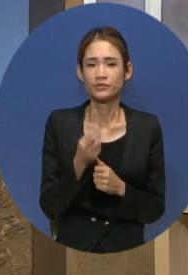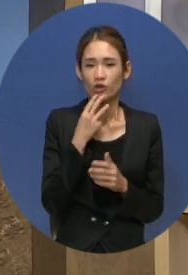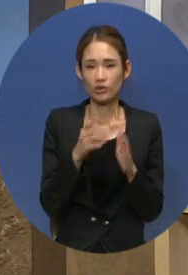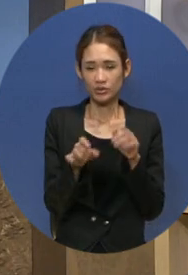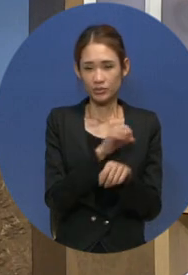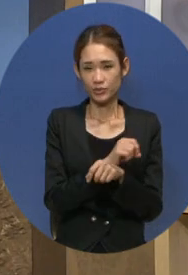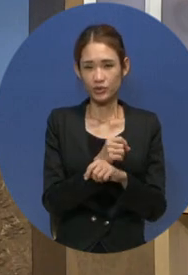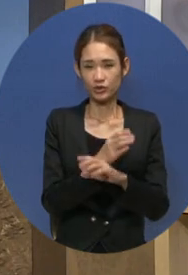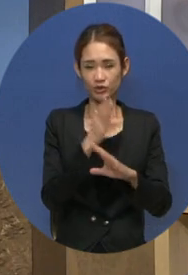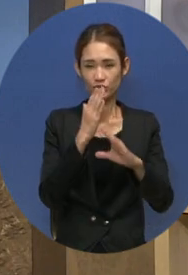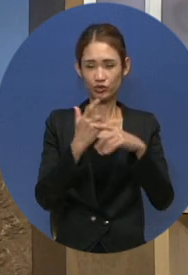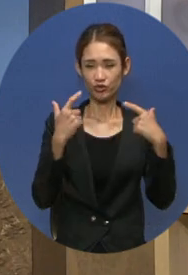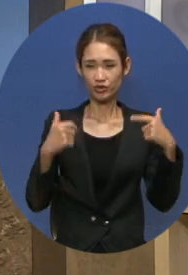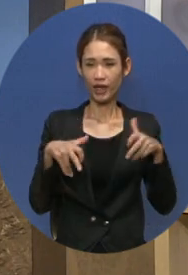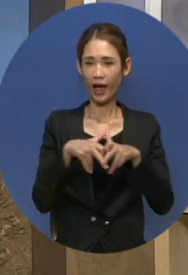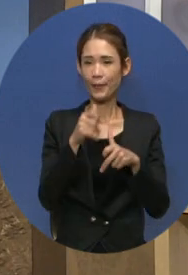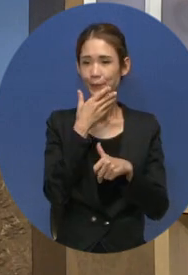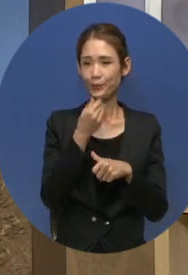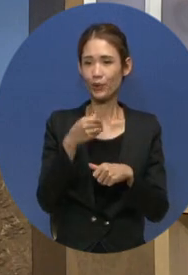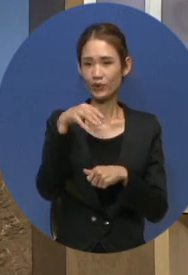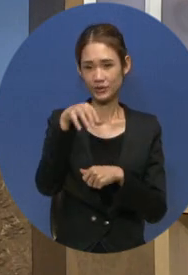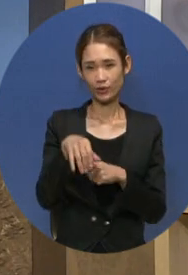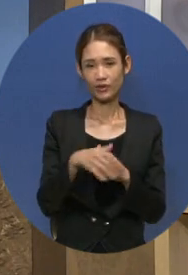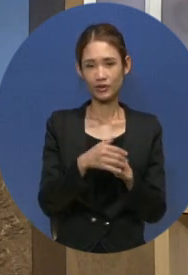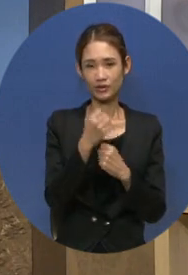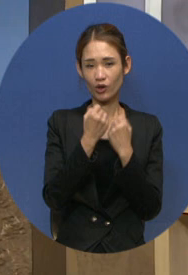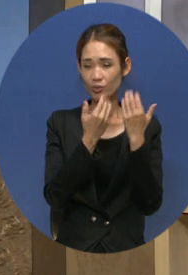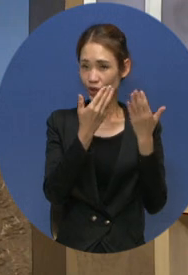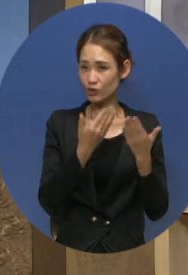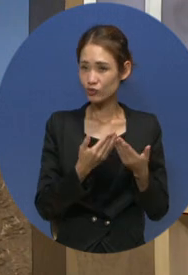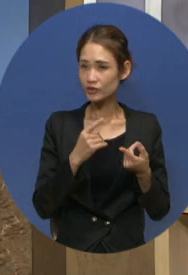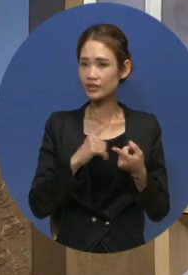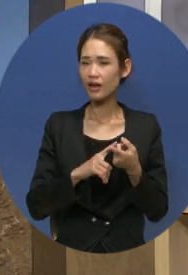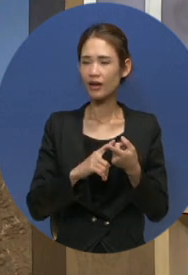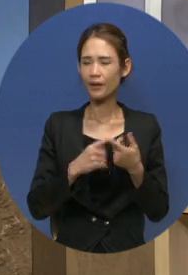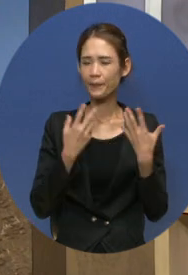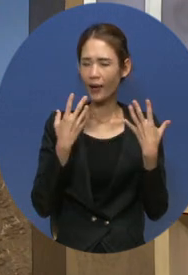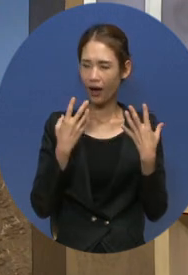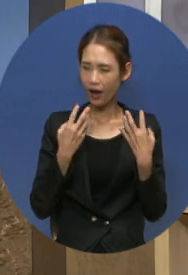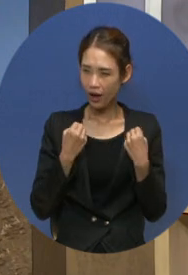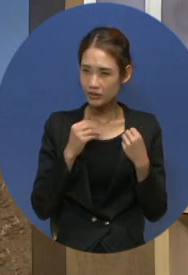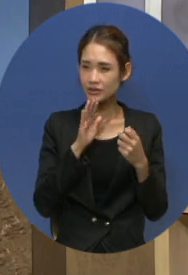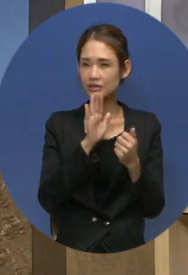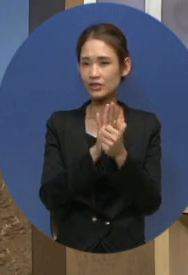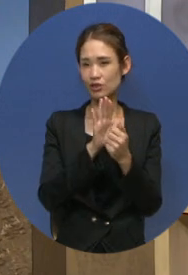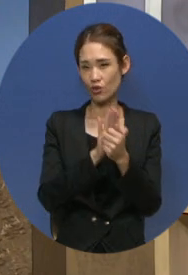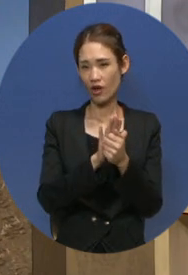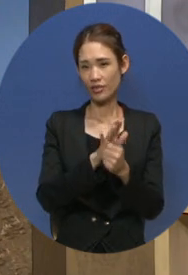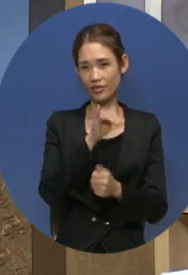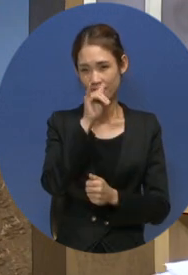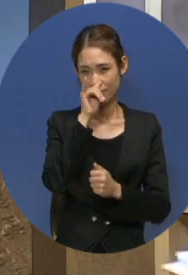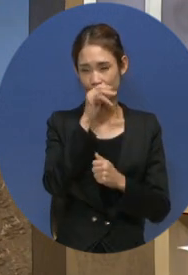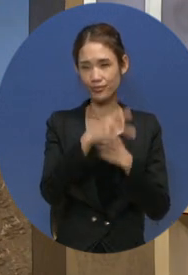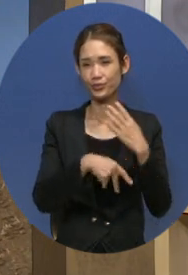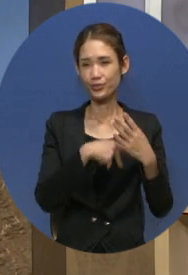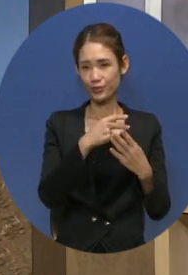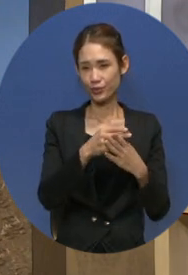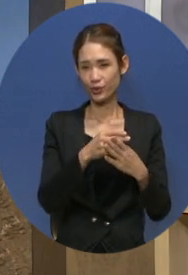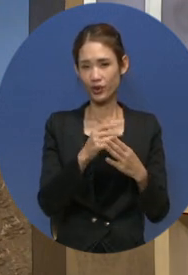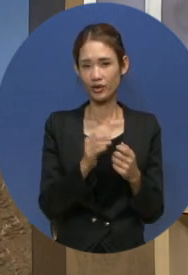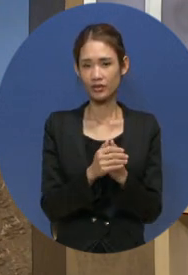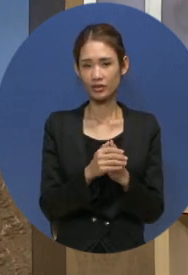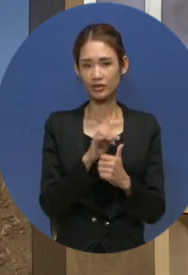서울특별시 중구장애인복지관에서는 말씀해 주신 것처럼 많은 지원 프로그램들을 운영해 오고 계신데요. 네.